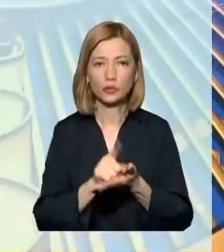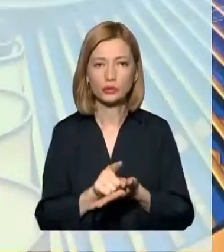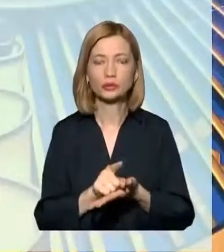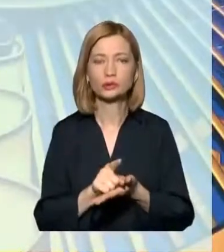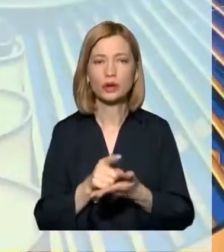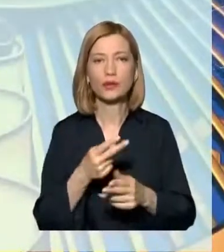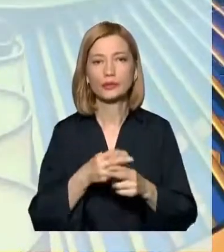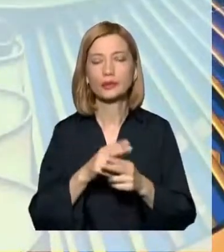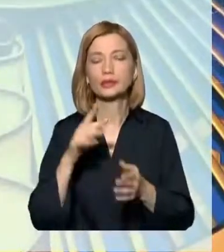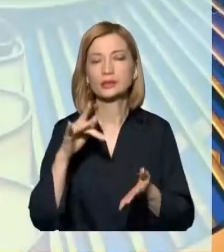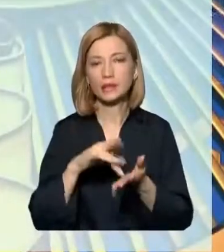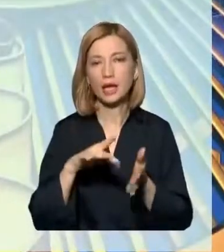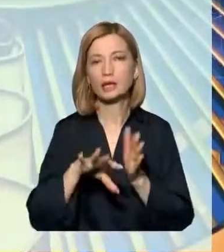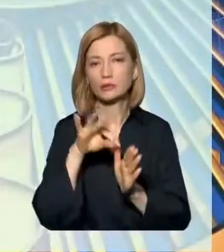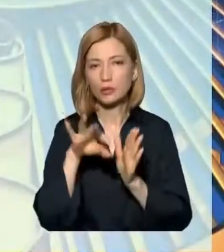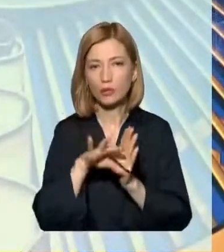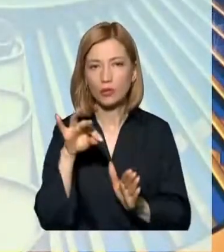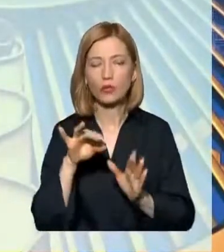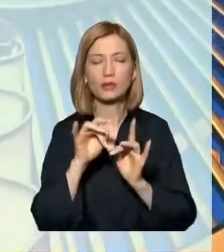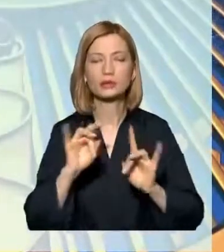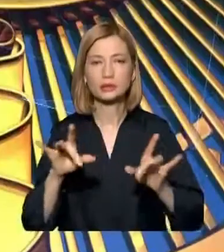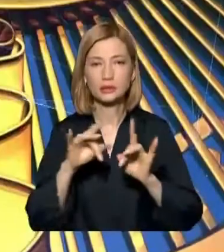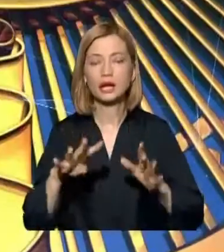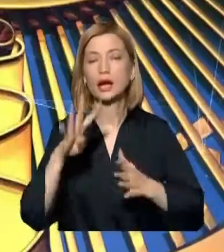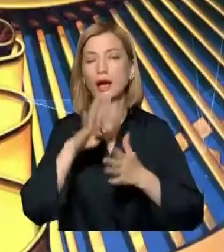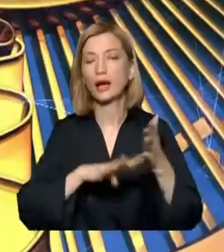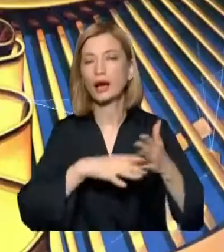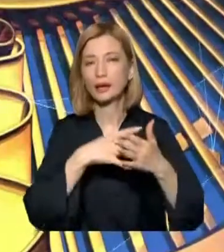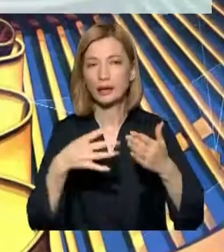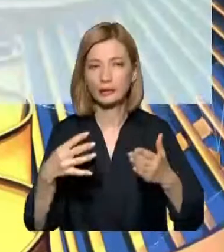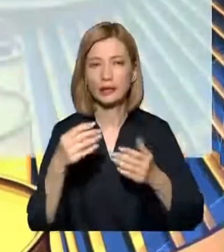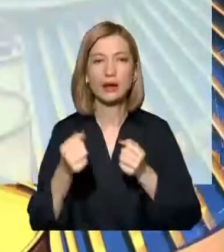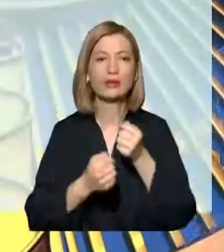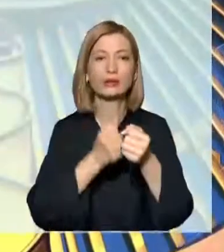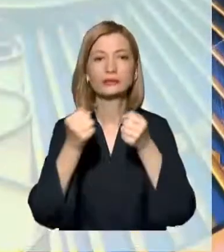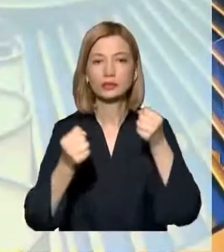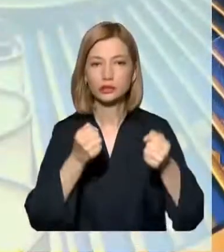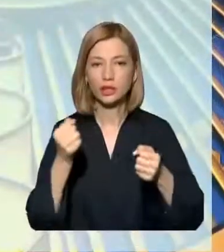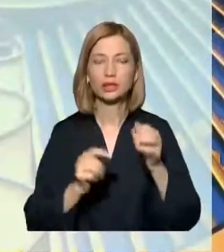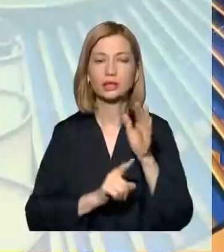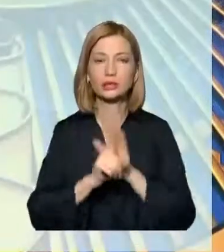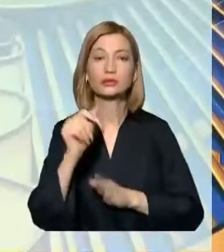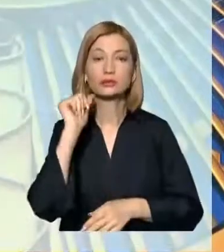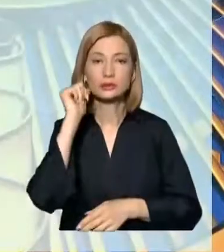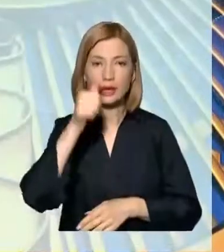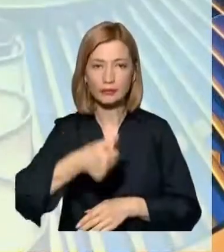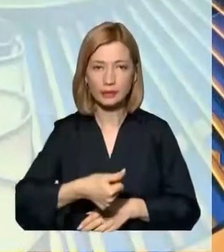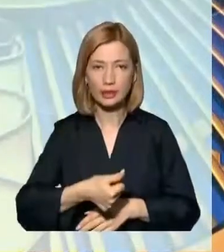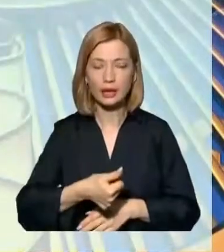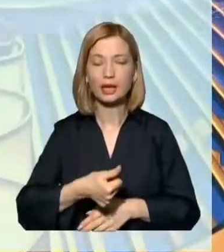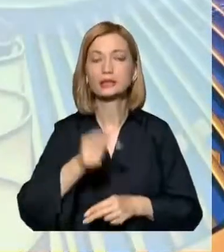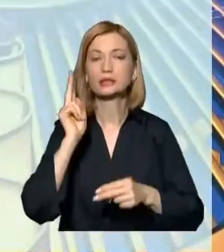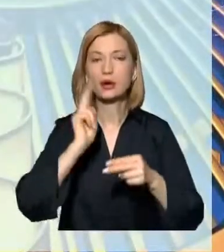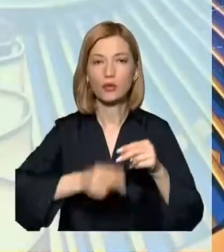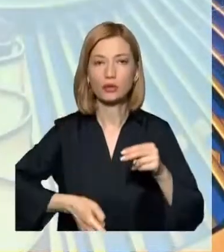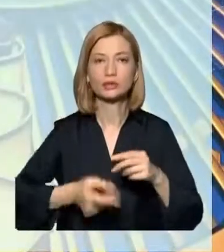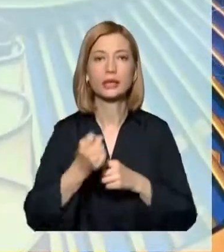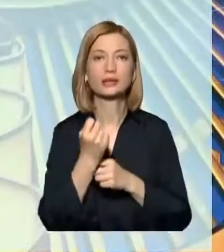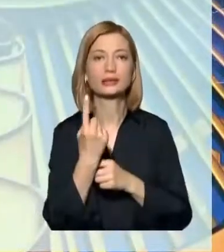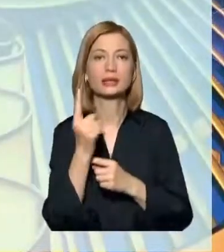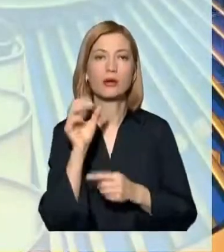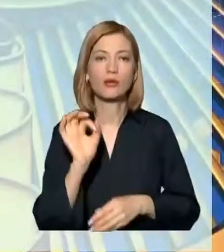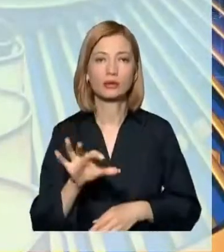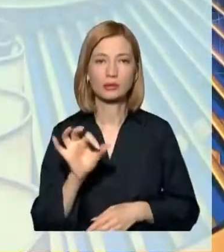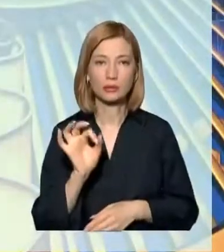Центр избиркоме и график избирательной кампании. Выдвижение кандидатов начнется завтра и завершится